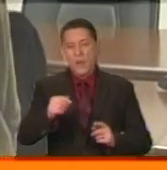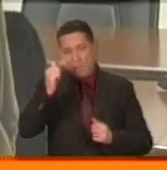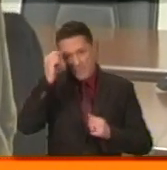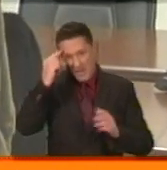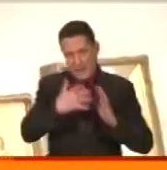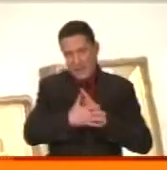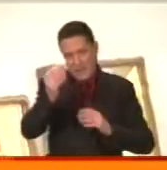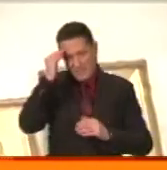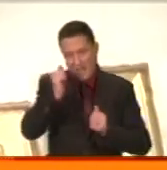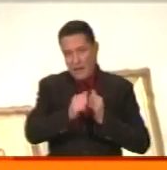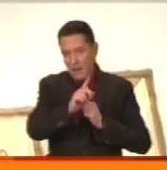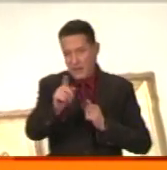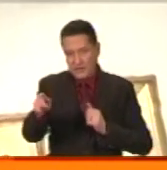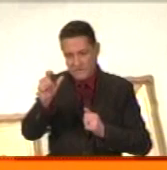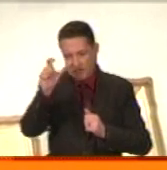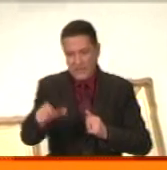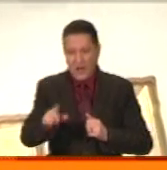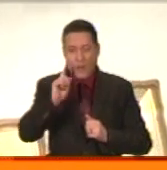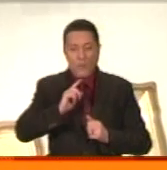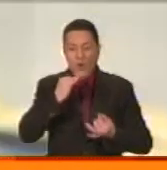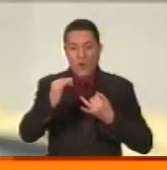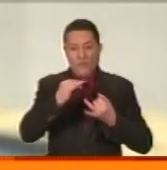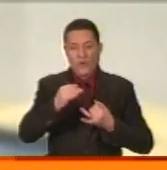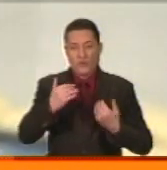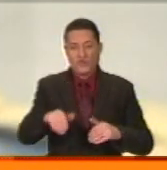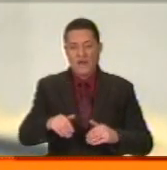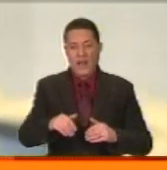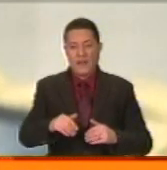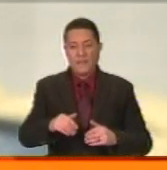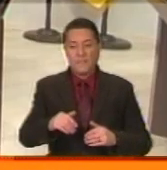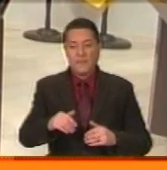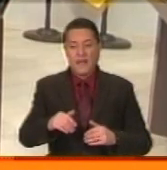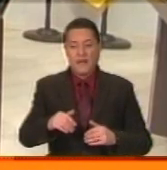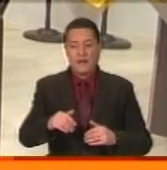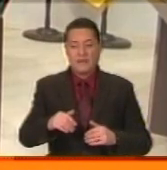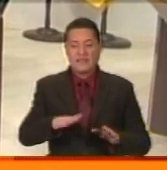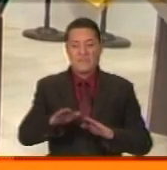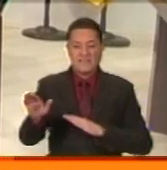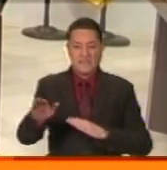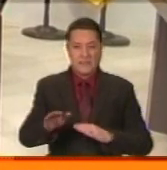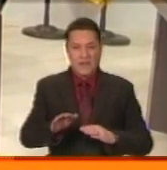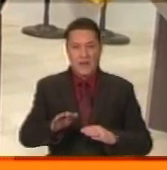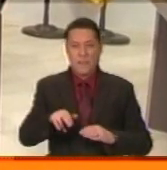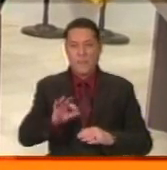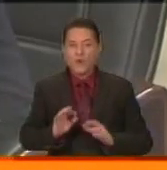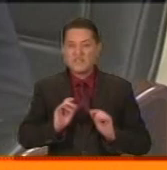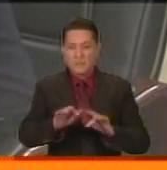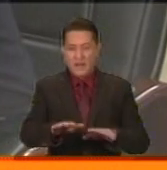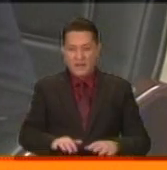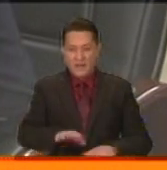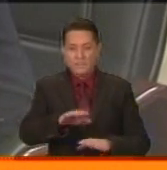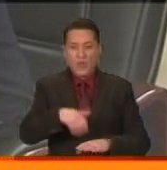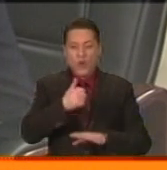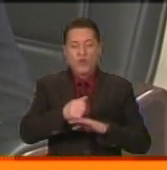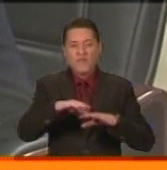кожного людина. Поки ми говоримо, за дверима вже підлеглі. Справи не чекають. Це у нас традиційна зробка. Головне